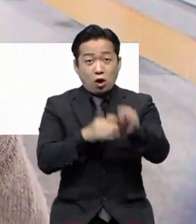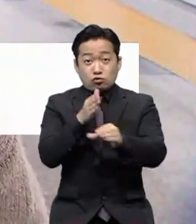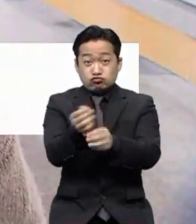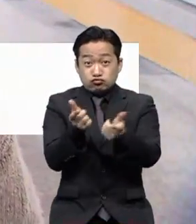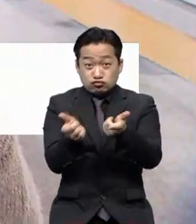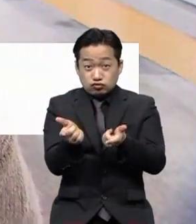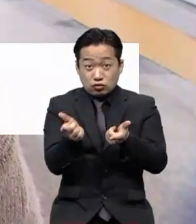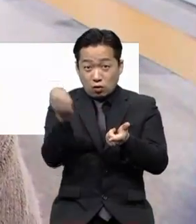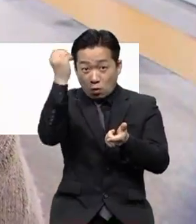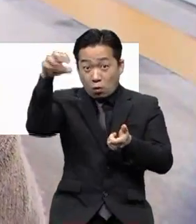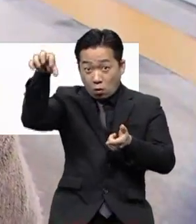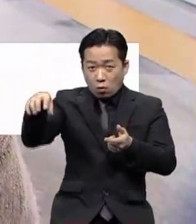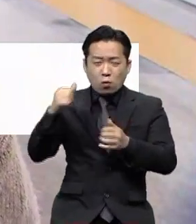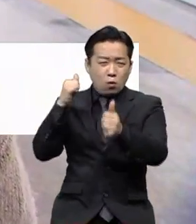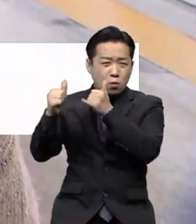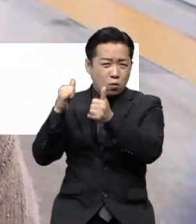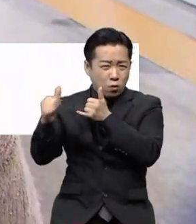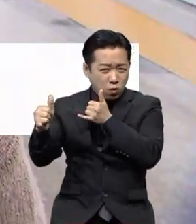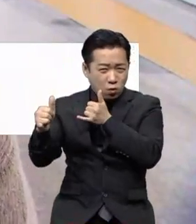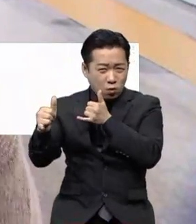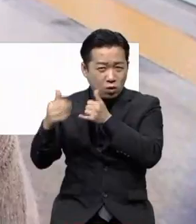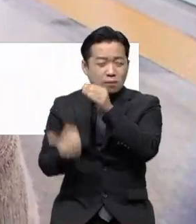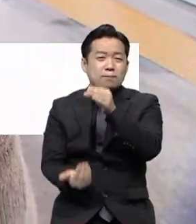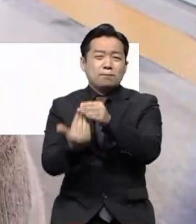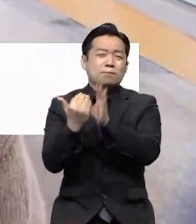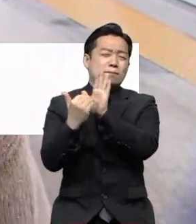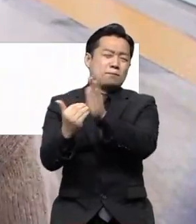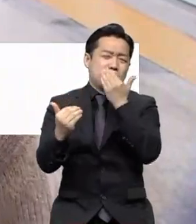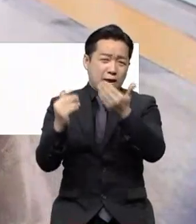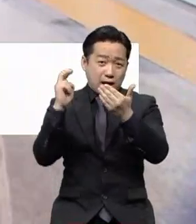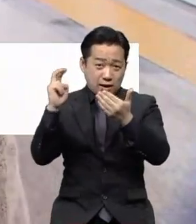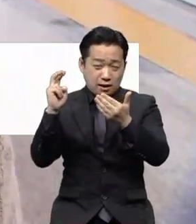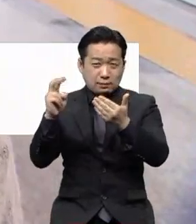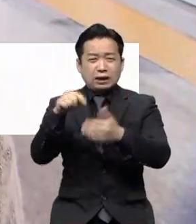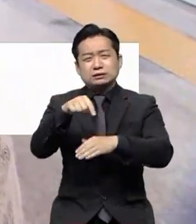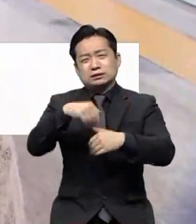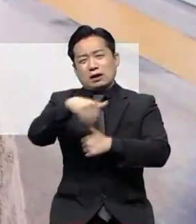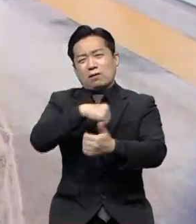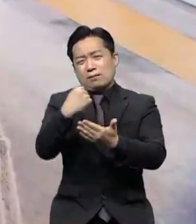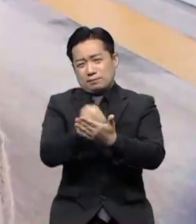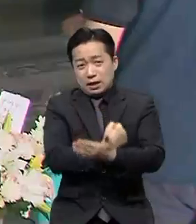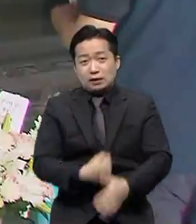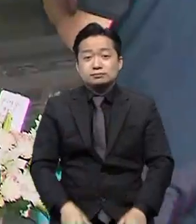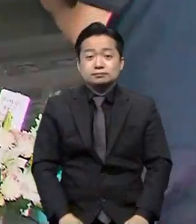잘 됐었으면은 이런 사고가 안 일어났을 텐데 되게 안타깝고.